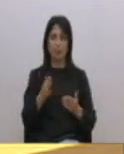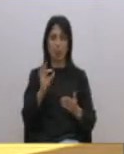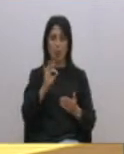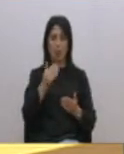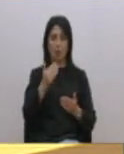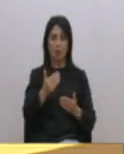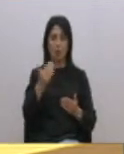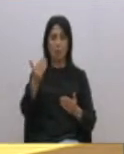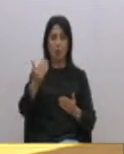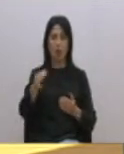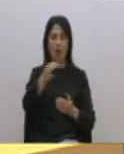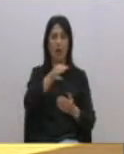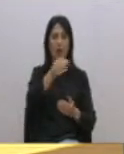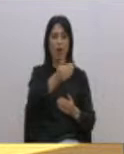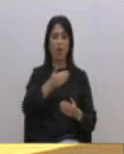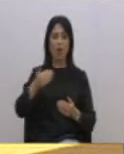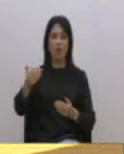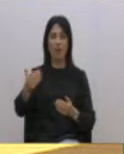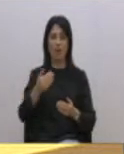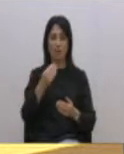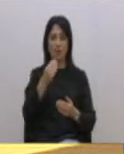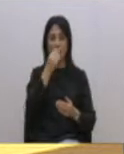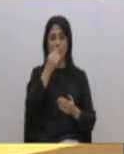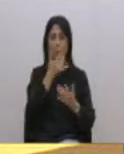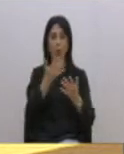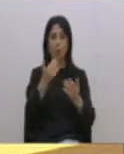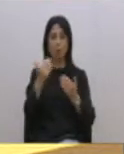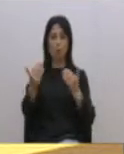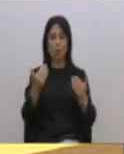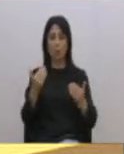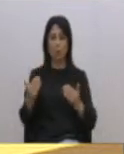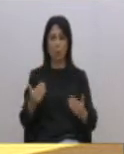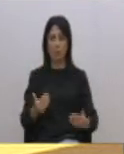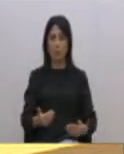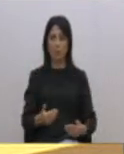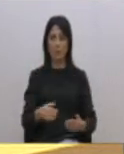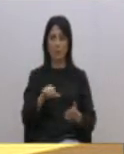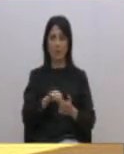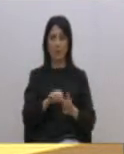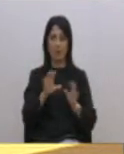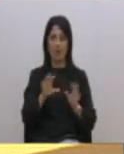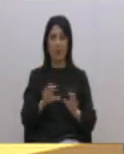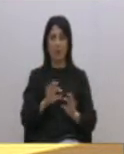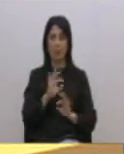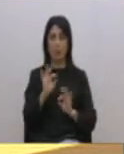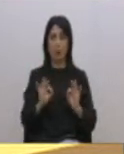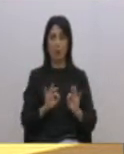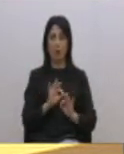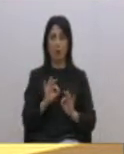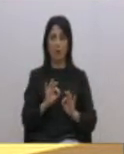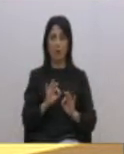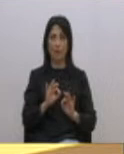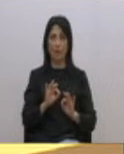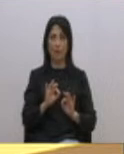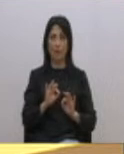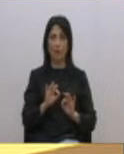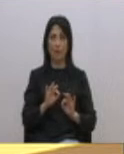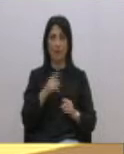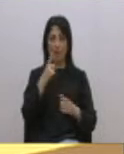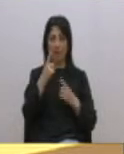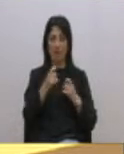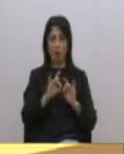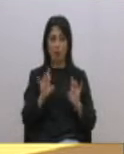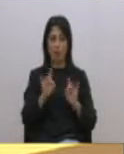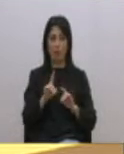აღნიშნვის ქვეშ მყოფი პროდუქტების მიმართულებით. წარმოდგენილი კანონის პროექტი, ხო, ინფორმაციის სახით